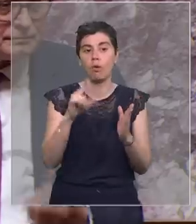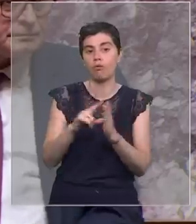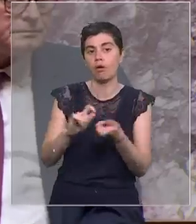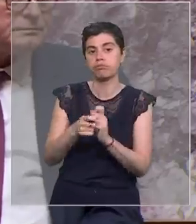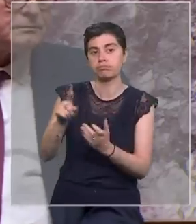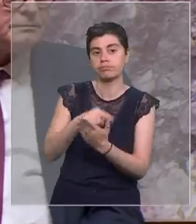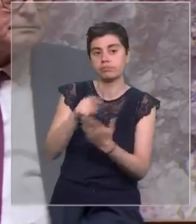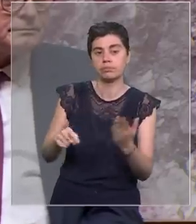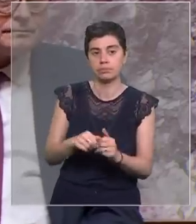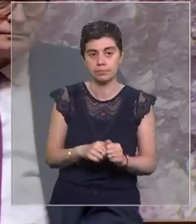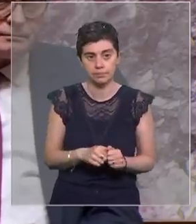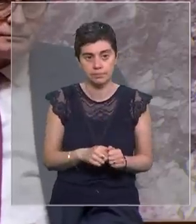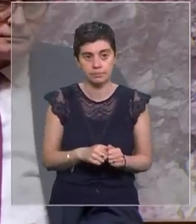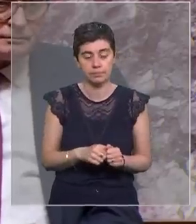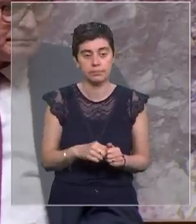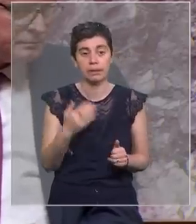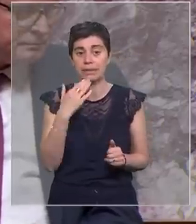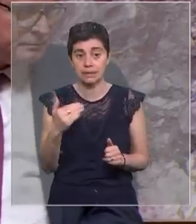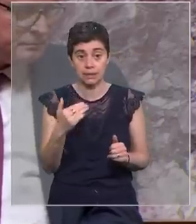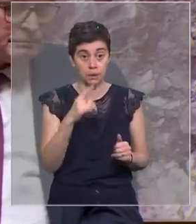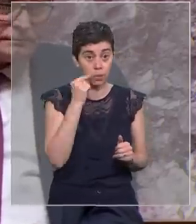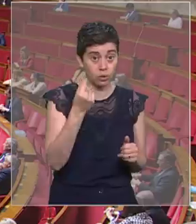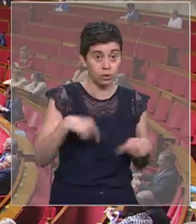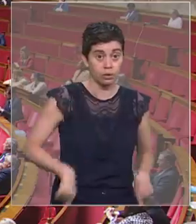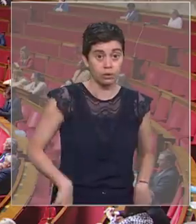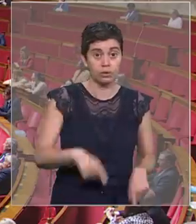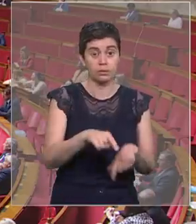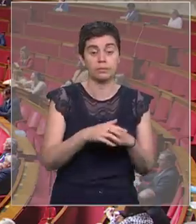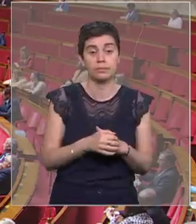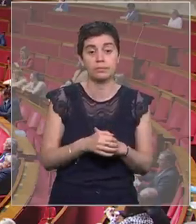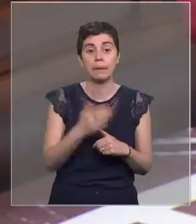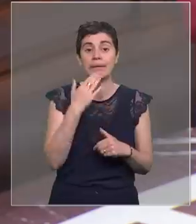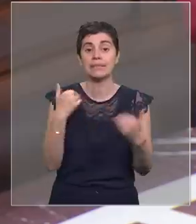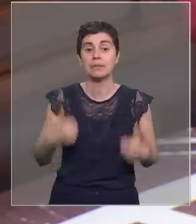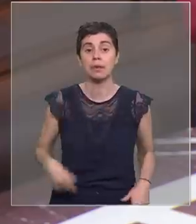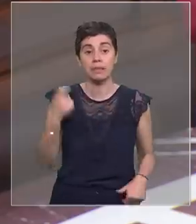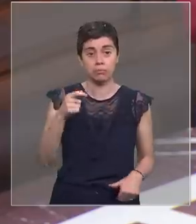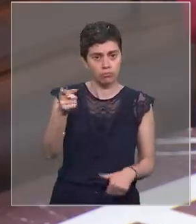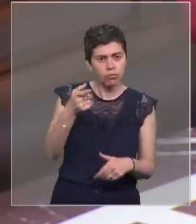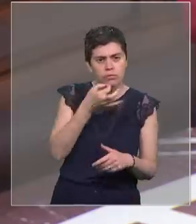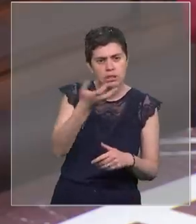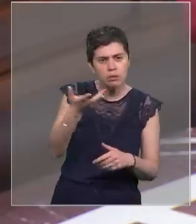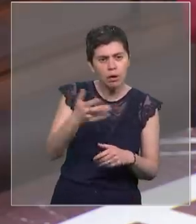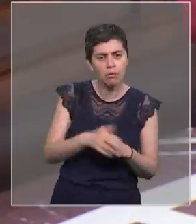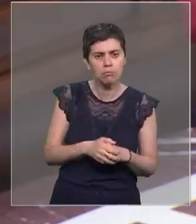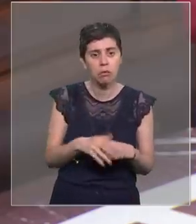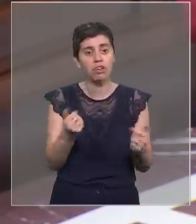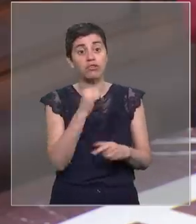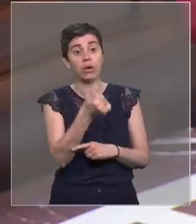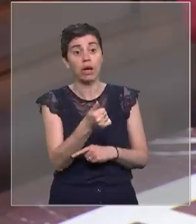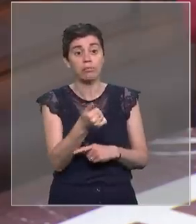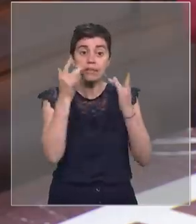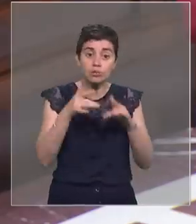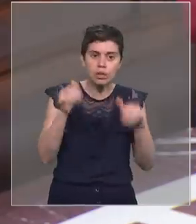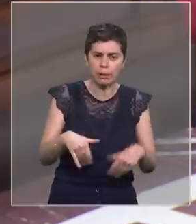Madame la députée, Monsieur le ministre. Merci Madame la Présidente. Madame la députée, vous dites « je ne m'attendais à rien et je suis pourtant